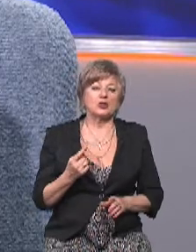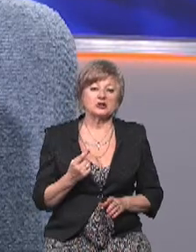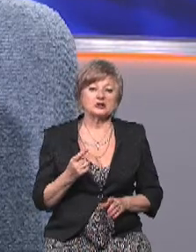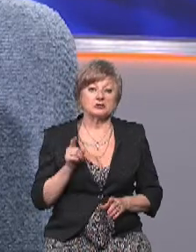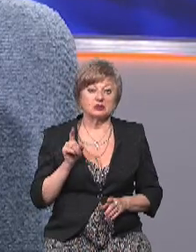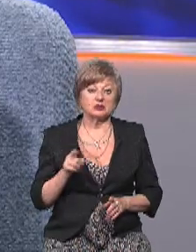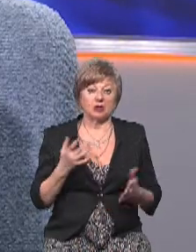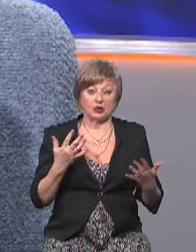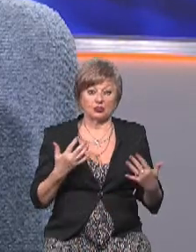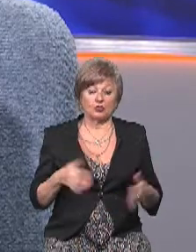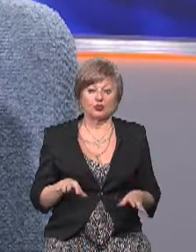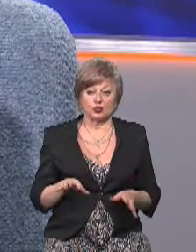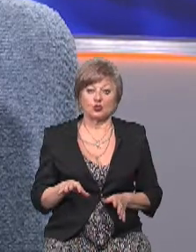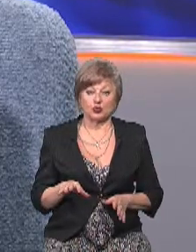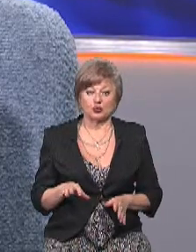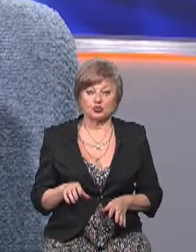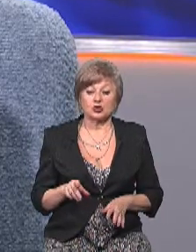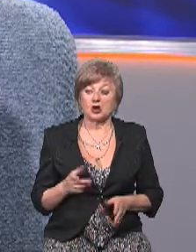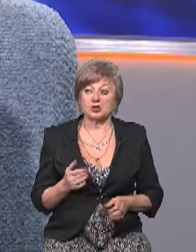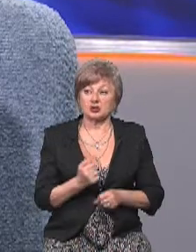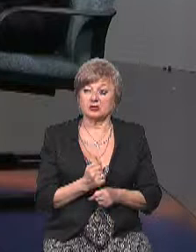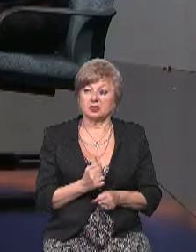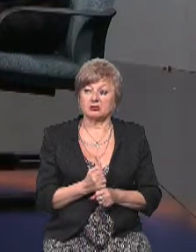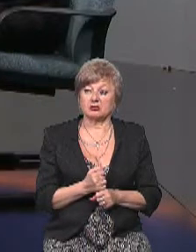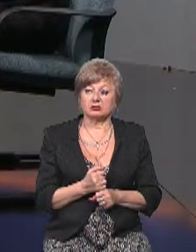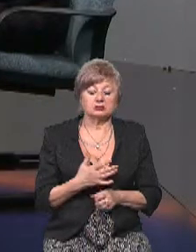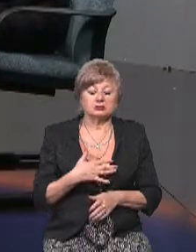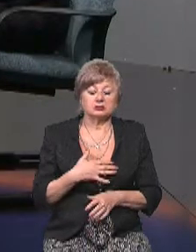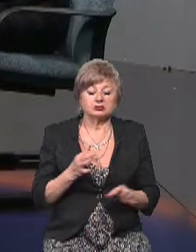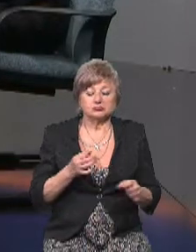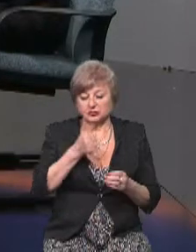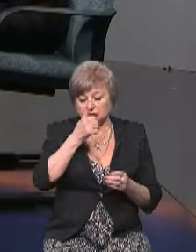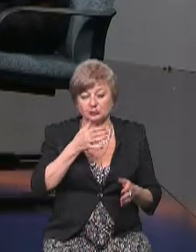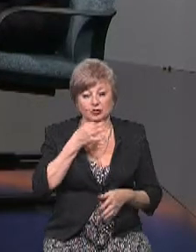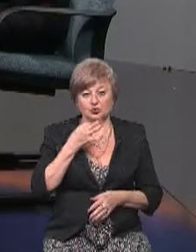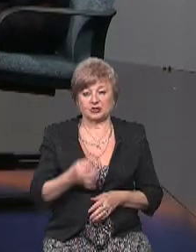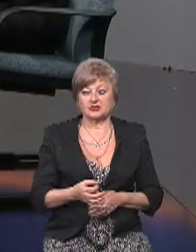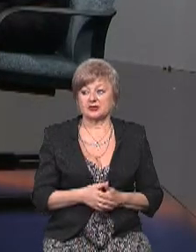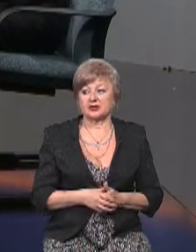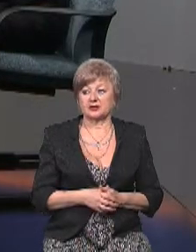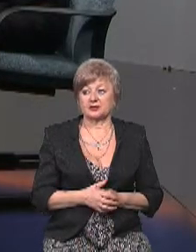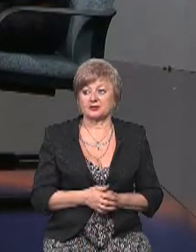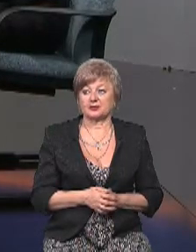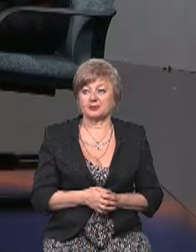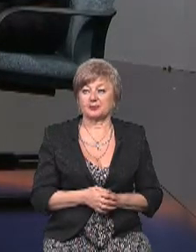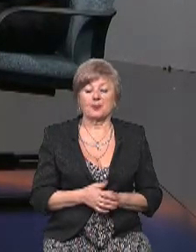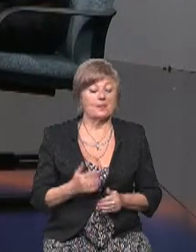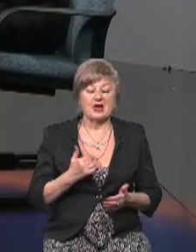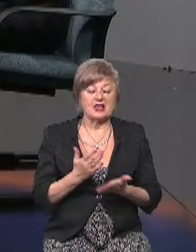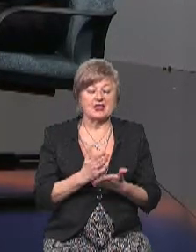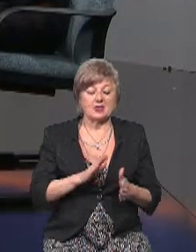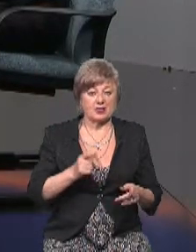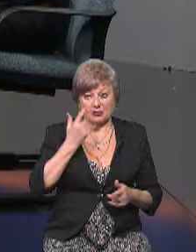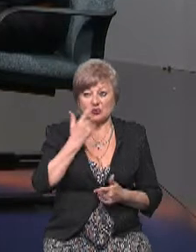там митниця вже співпрацювала поліцію стосовно цього питання? Не можу це прокоментувати, тому що не володію інформацією.